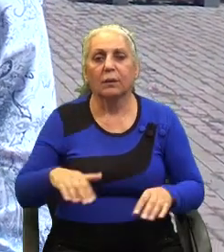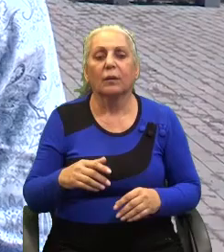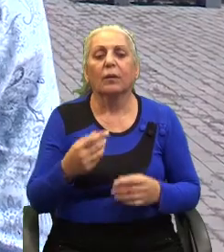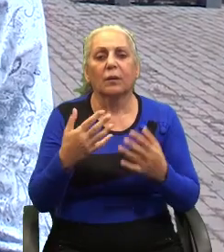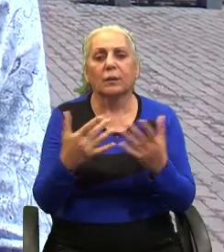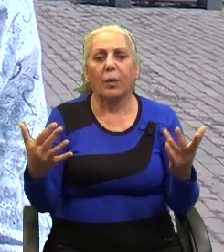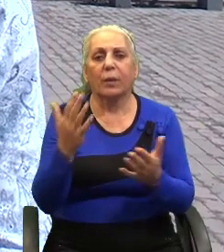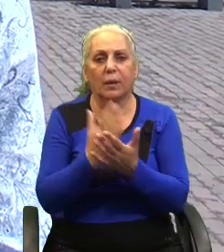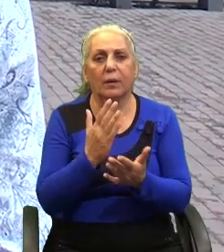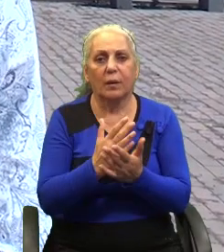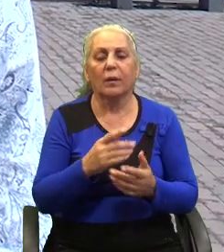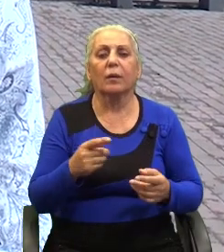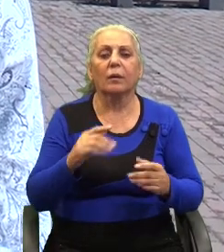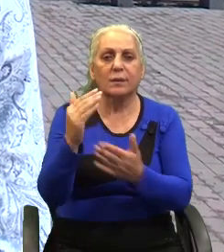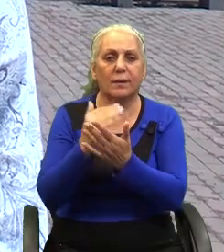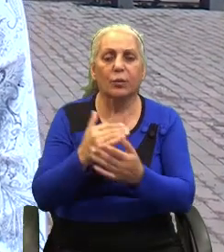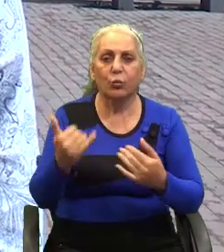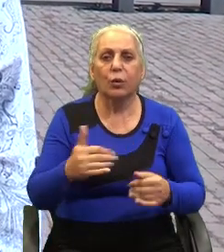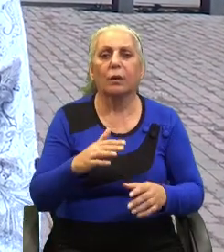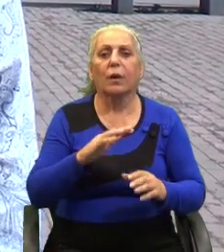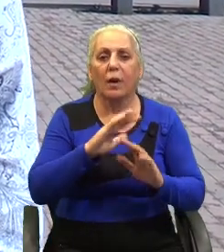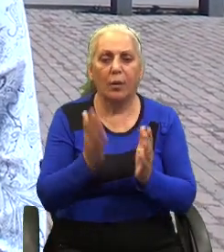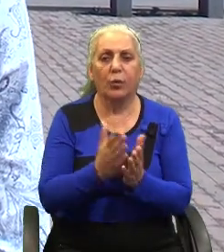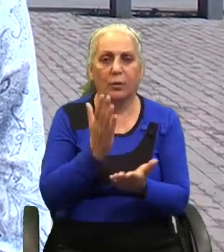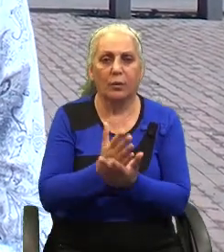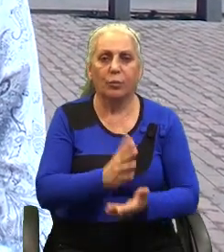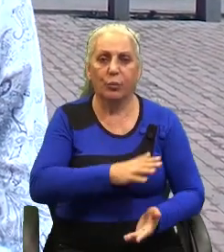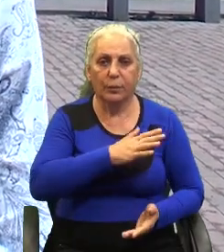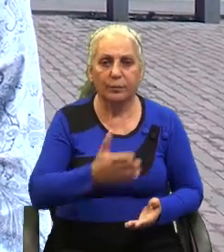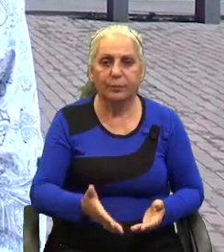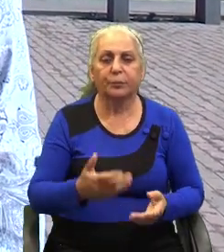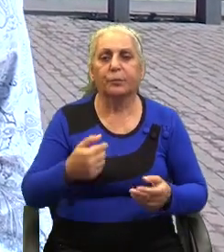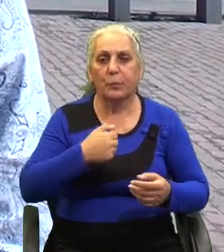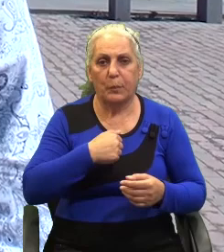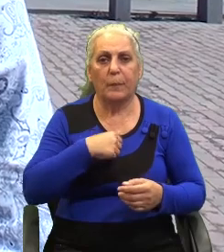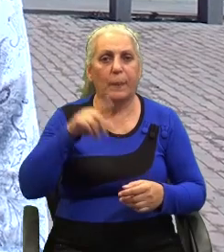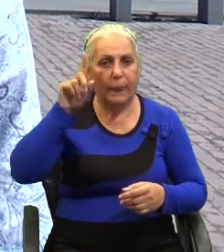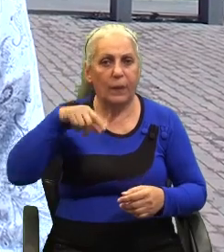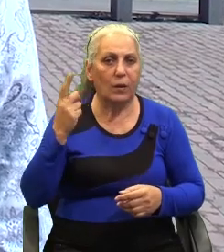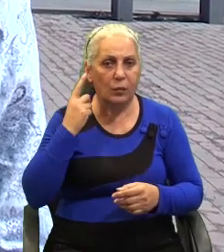քանի սուբվենցիոն ծրագրեր ևս եղել են, ես դրանց եմ տեղյակ։